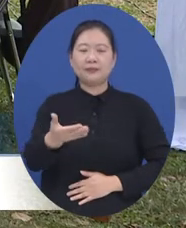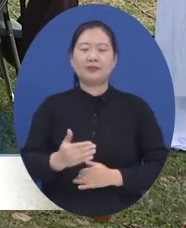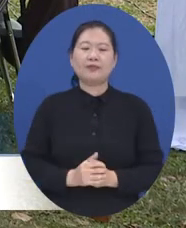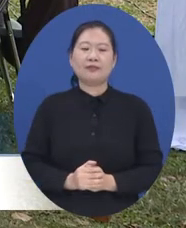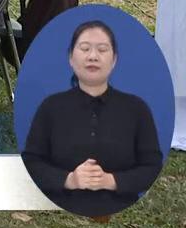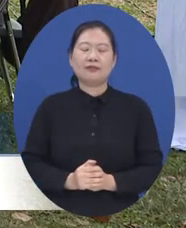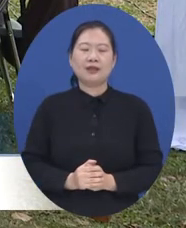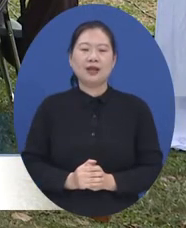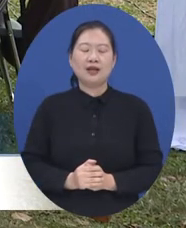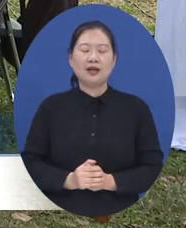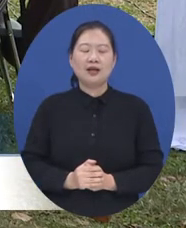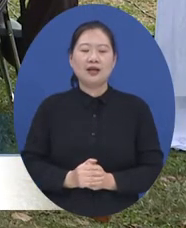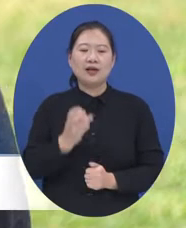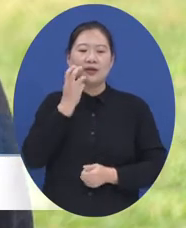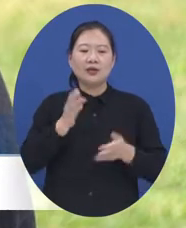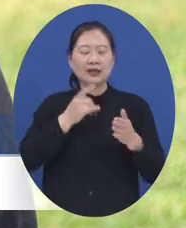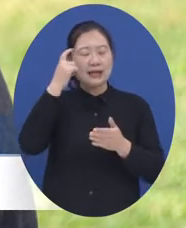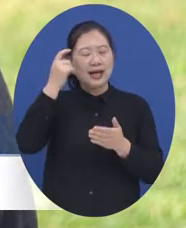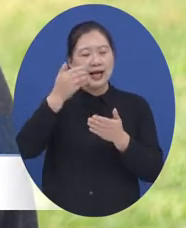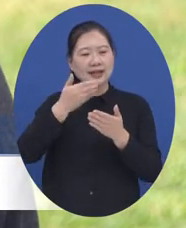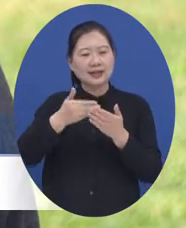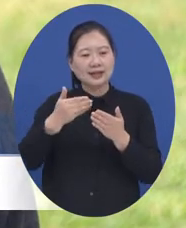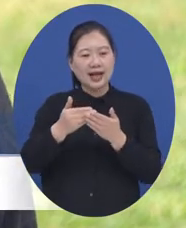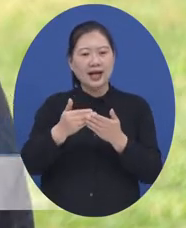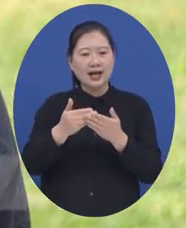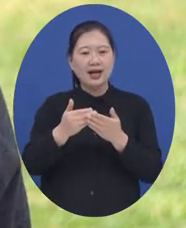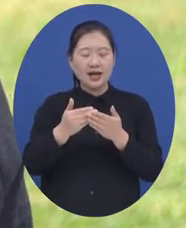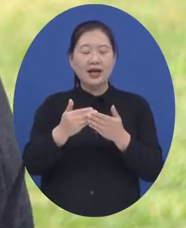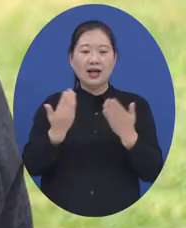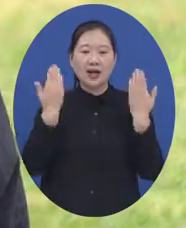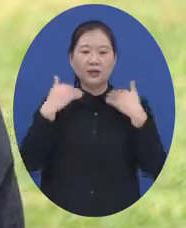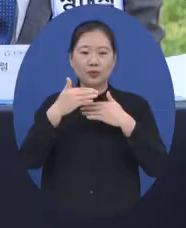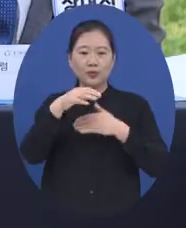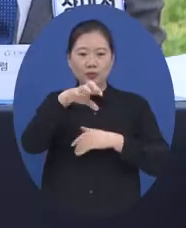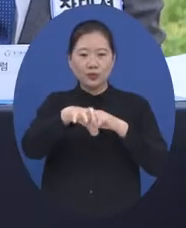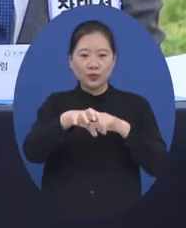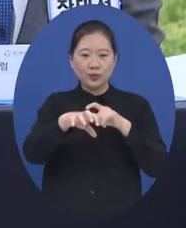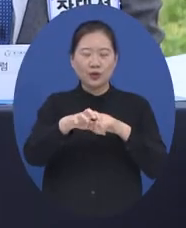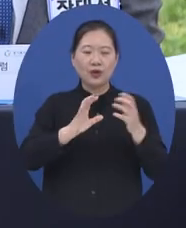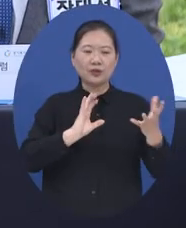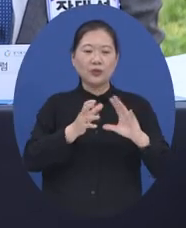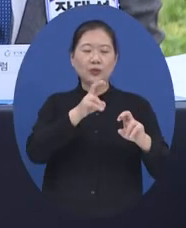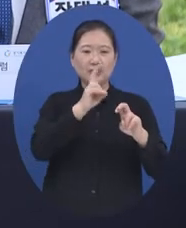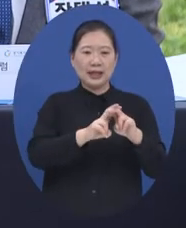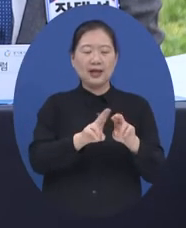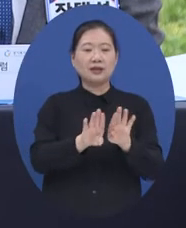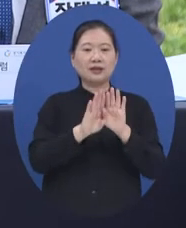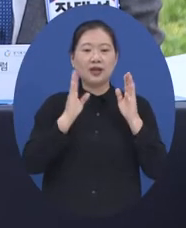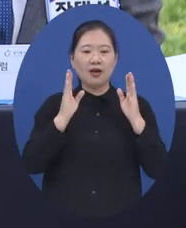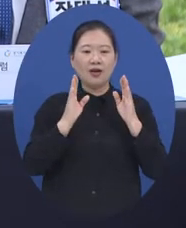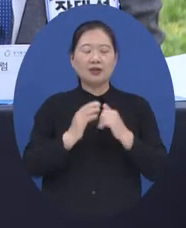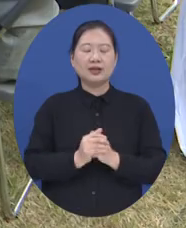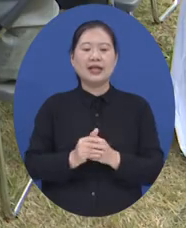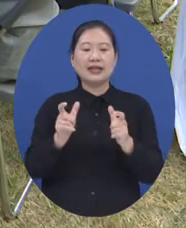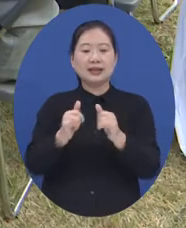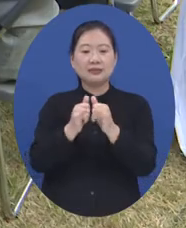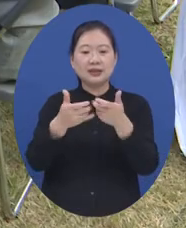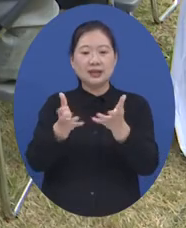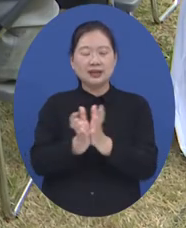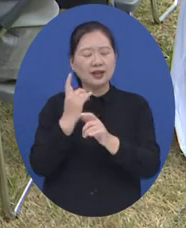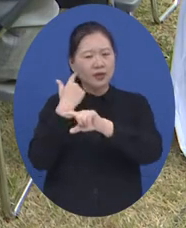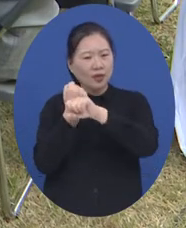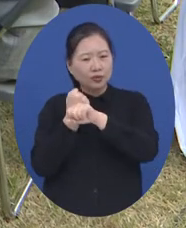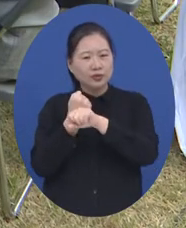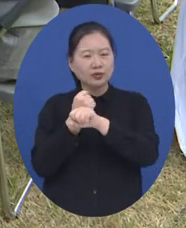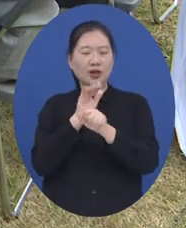경기 상상 캔버스 잔디마당 곳곳이 토론자 으로 변했습니다 토론 주제에 맞춰 도민들과 시민 다채 협동조합 연구원